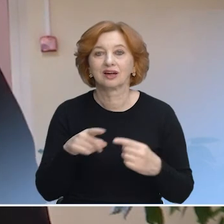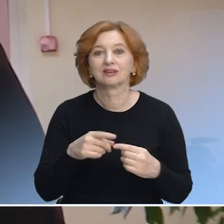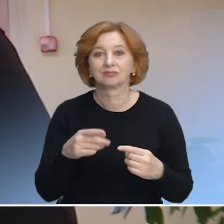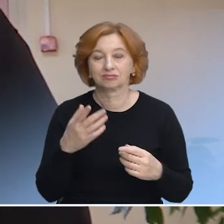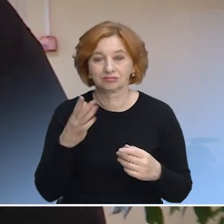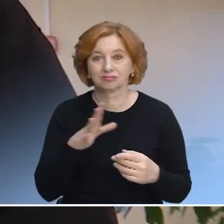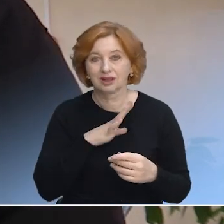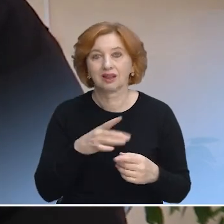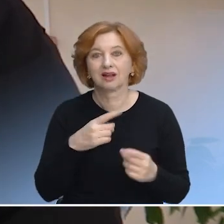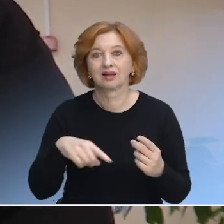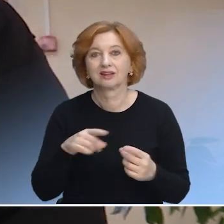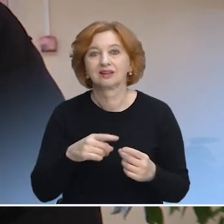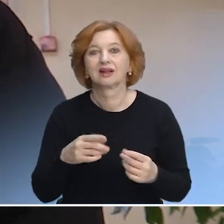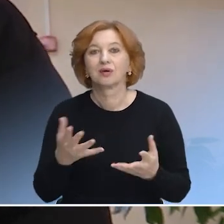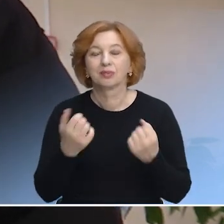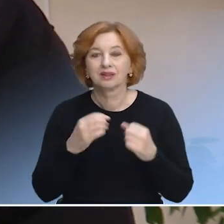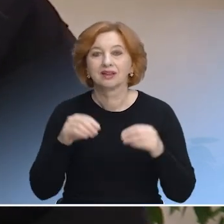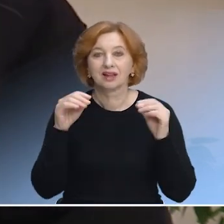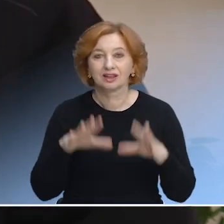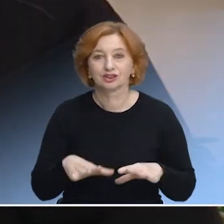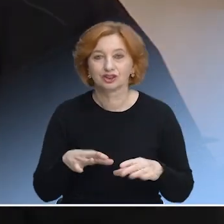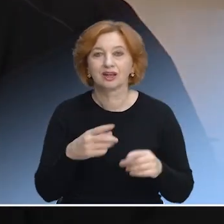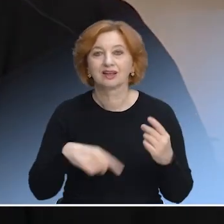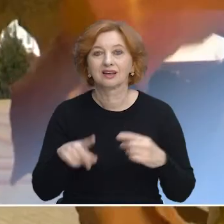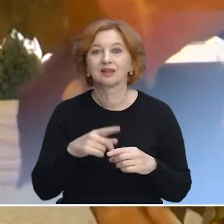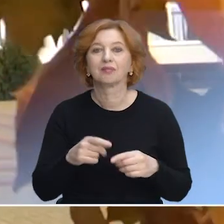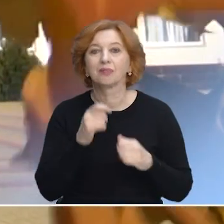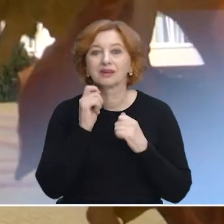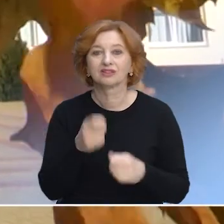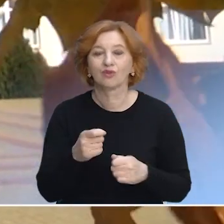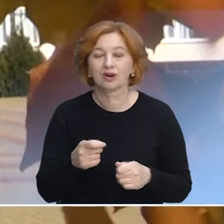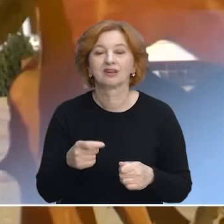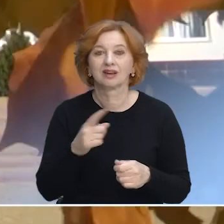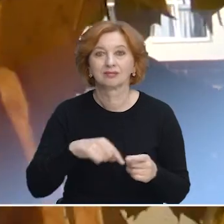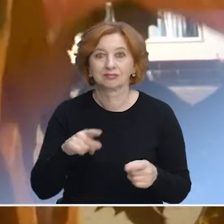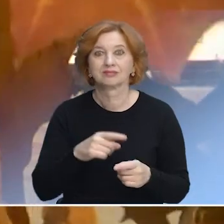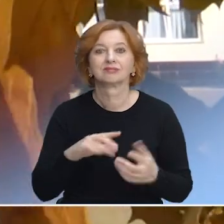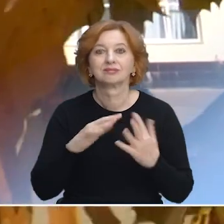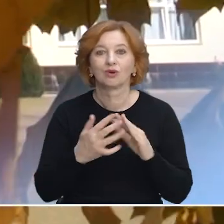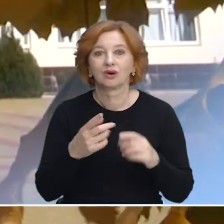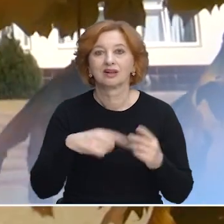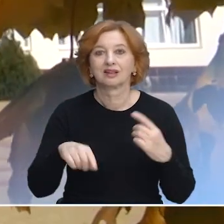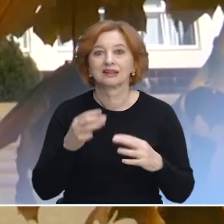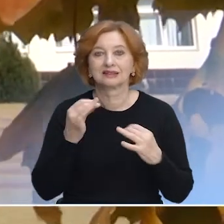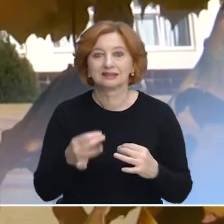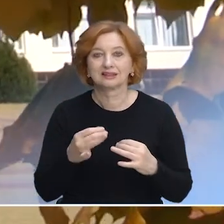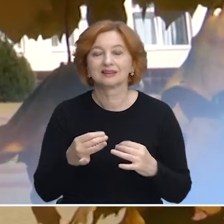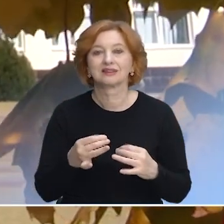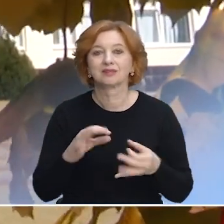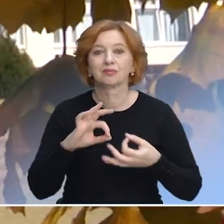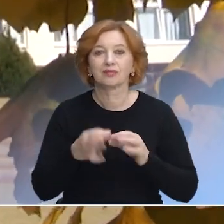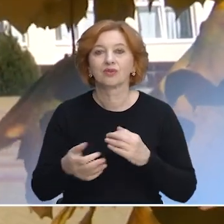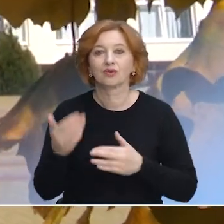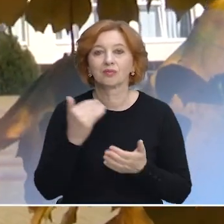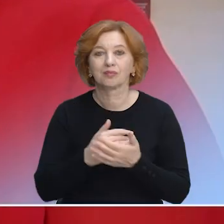было принято решение, значит, о присвоении школы номер 5 поселка Новозарянская имени Хорошевской